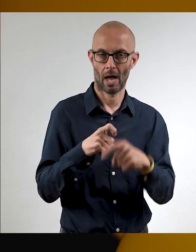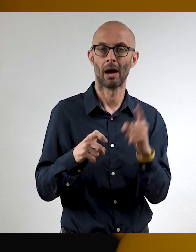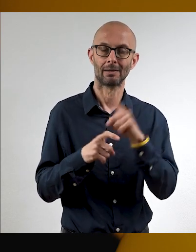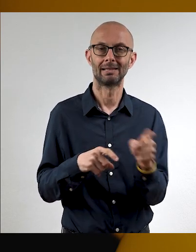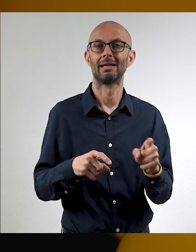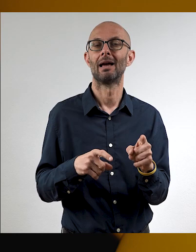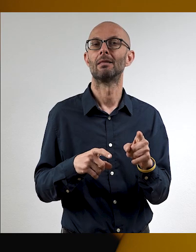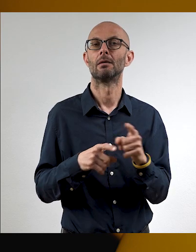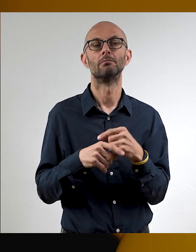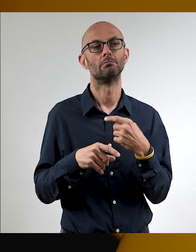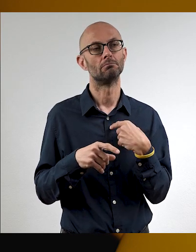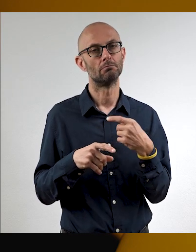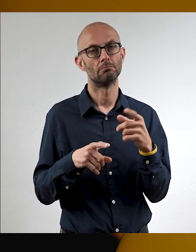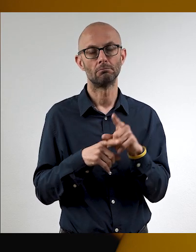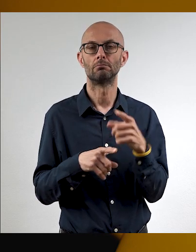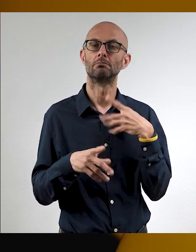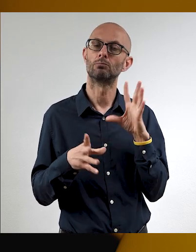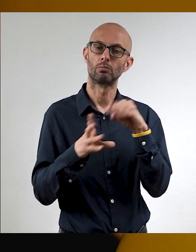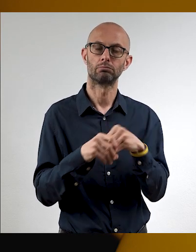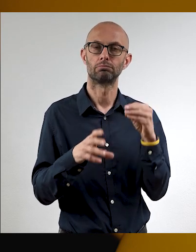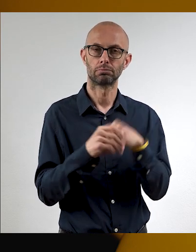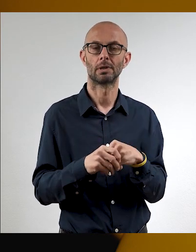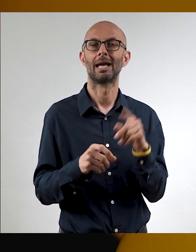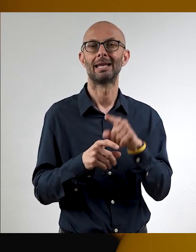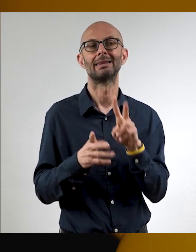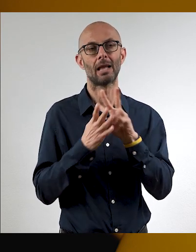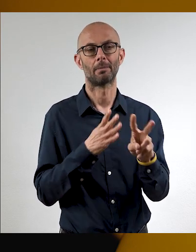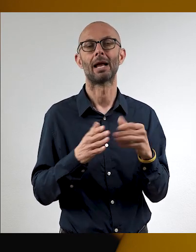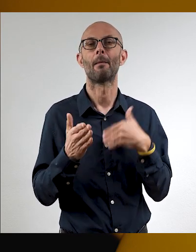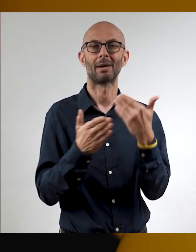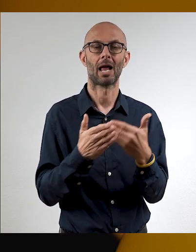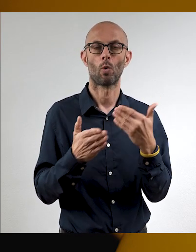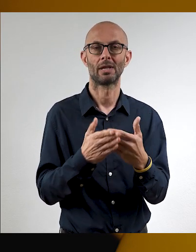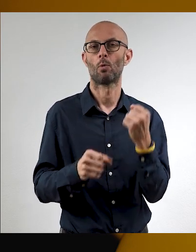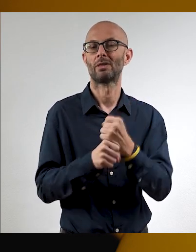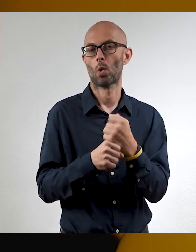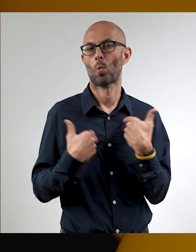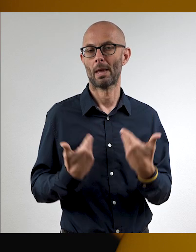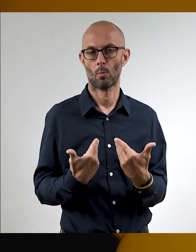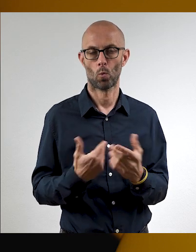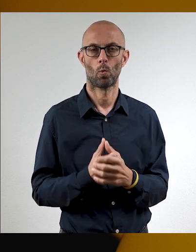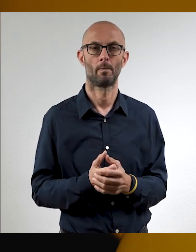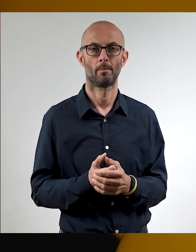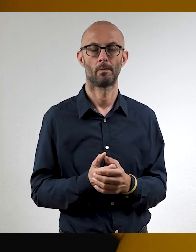in zauzeto vpletemo in naprej prilagodimo, funkcioniramo.